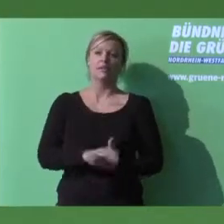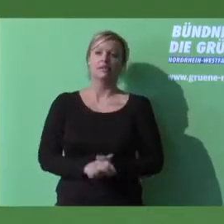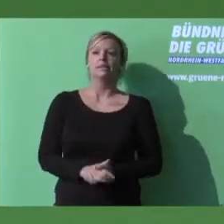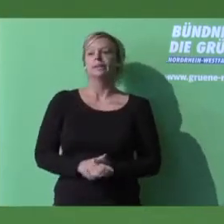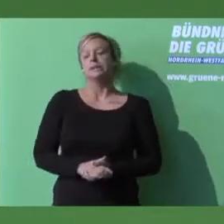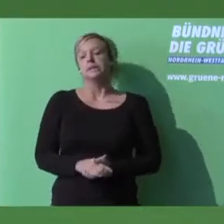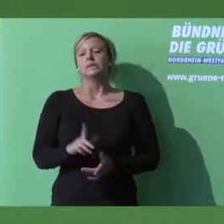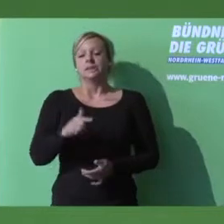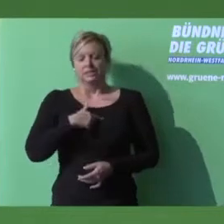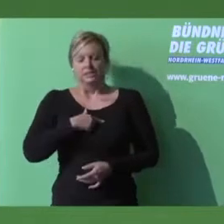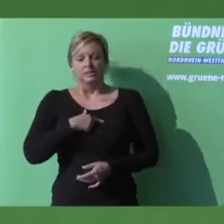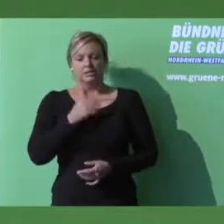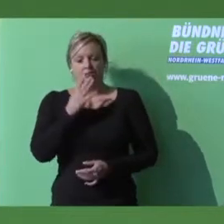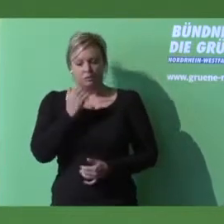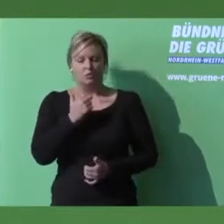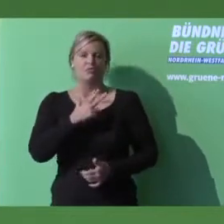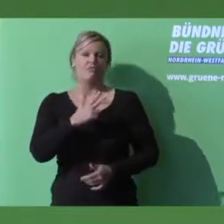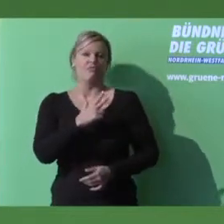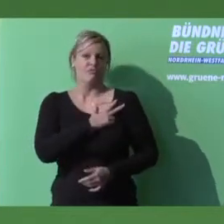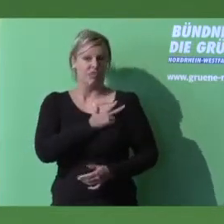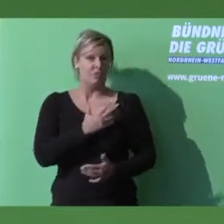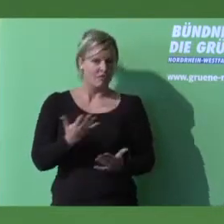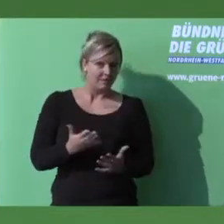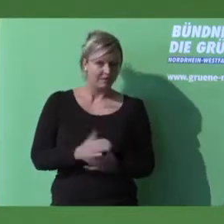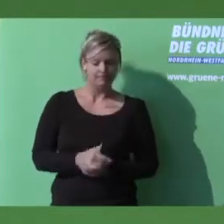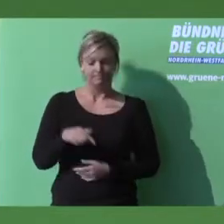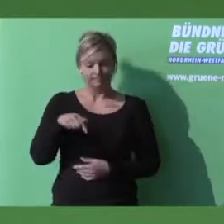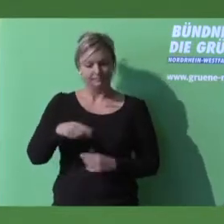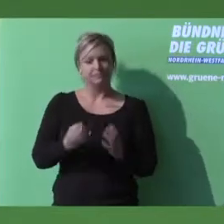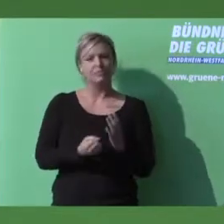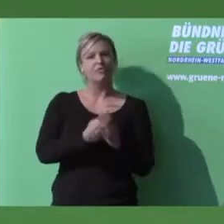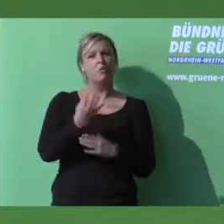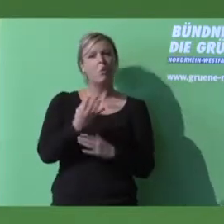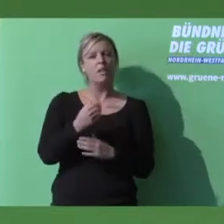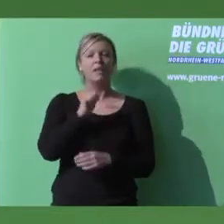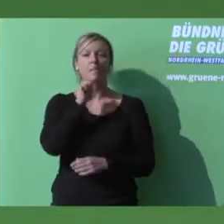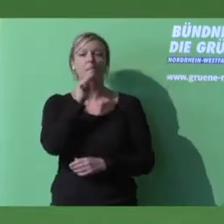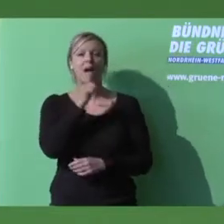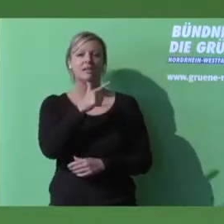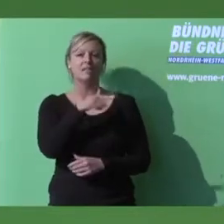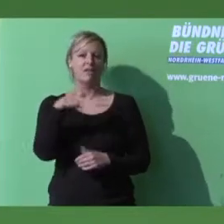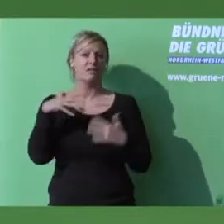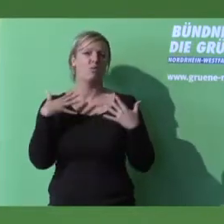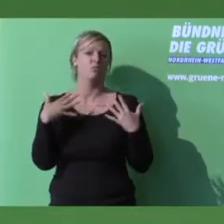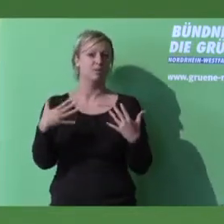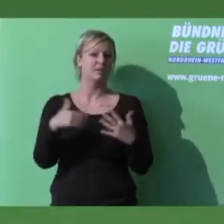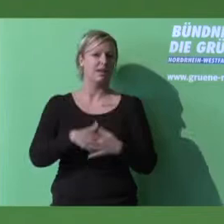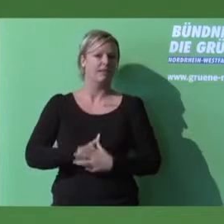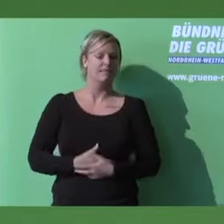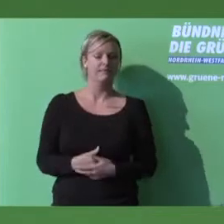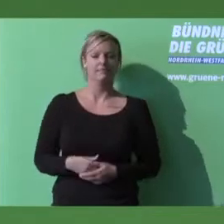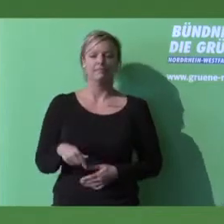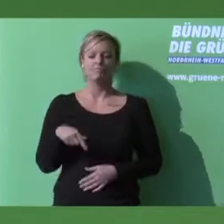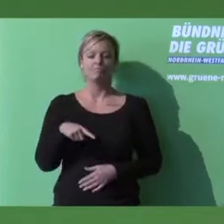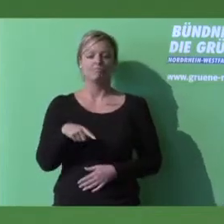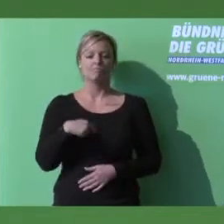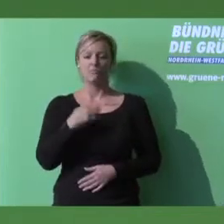Ihnen. Jetzt im Frühjahr, im Mai 2010, da beenden